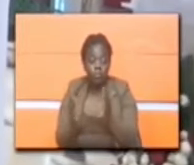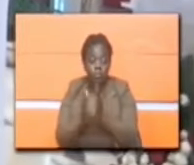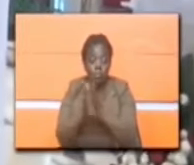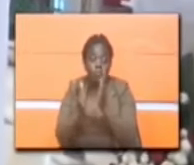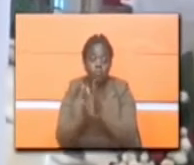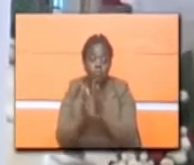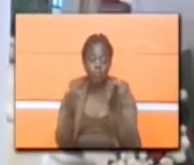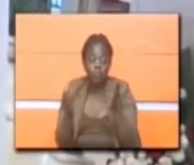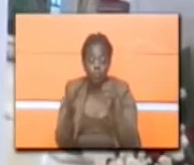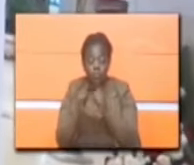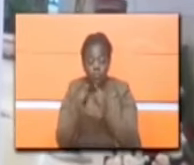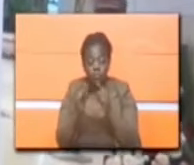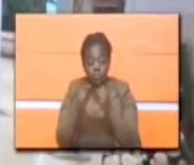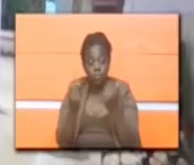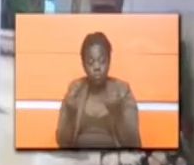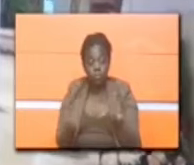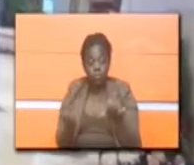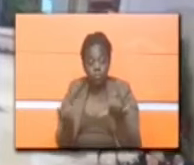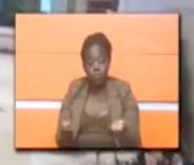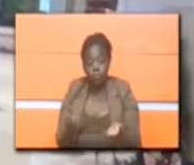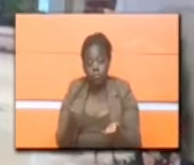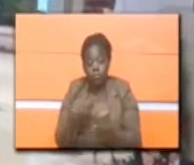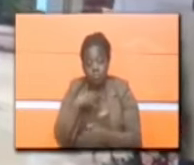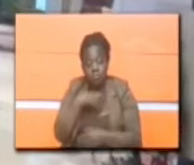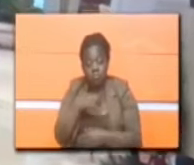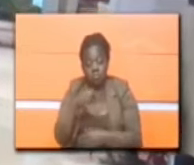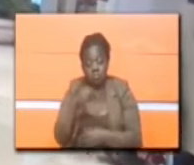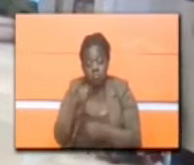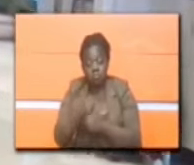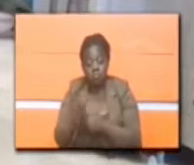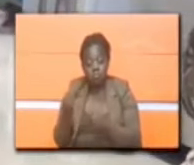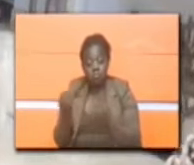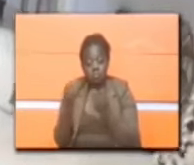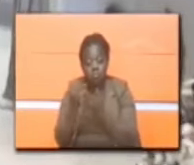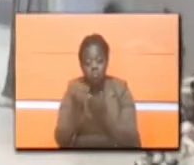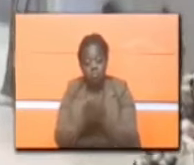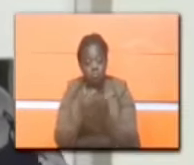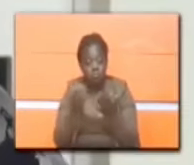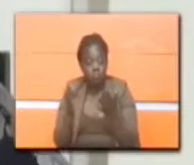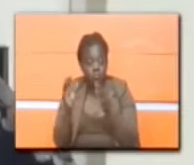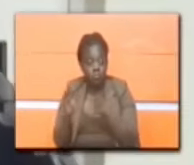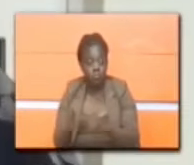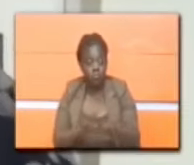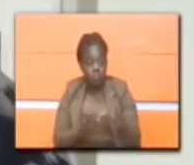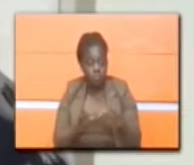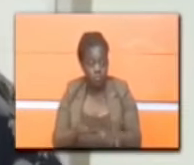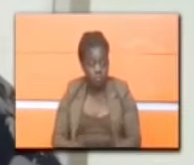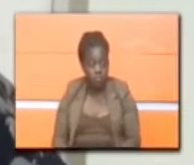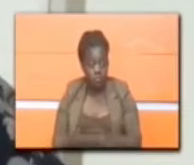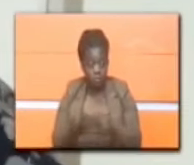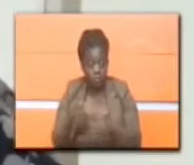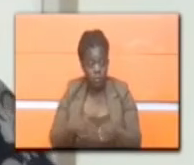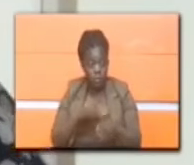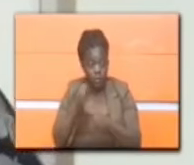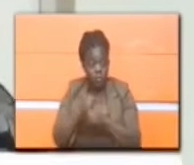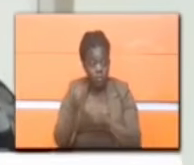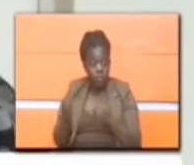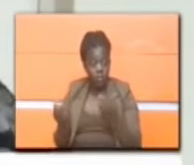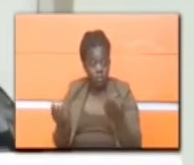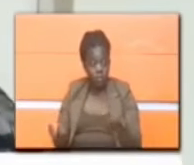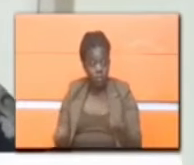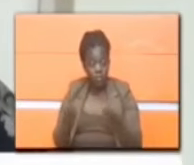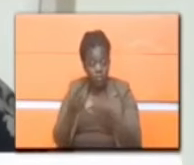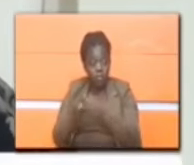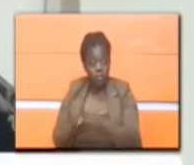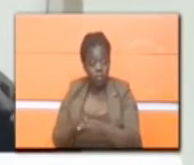banyonyodde ennaku gye balimu ne bakiikira muwala waabwe ensingo olw'okubeesulu bapa. Kyokka nga muwala wange apangisizza